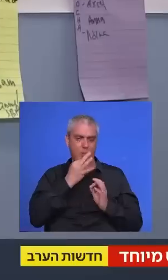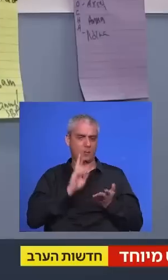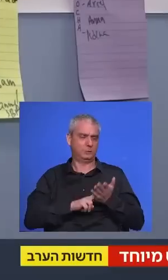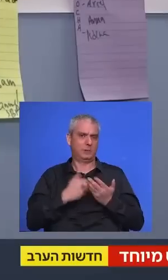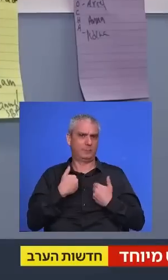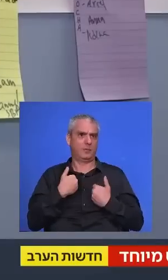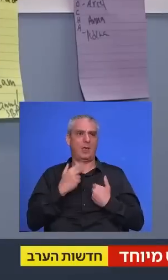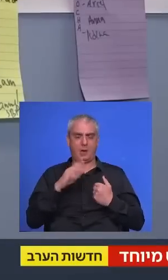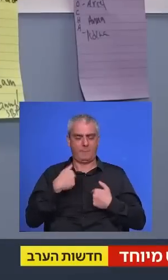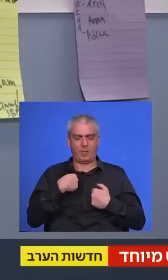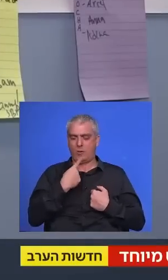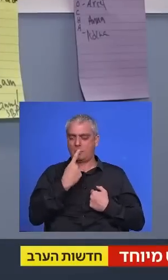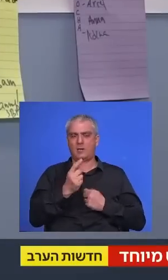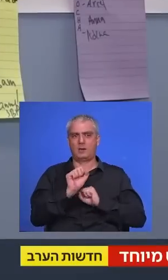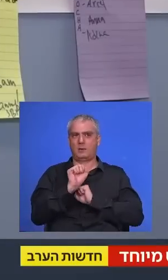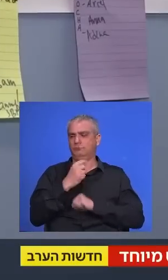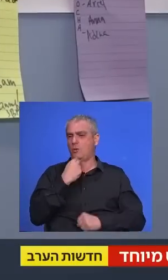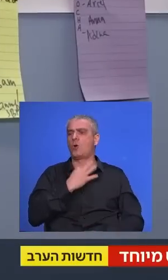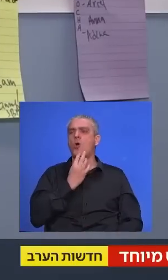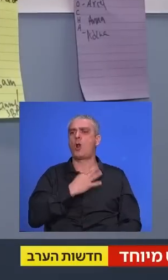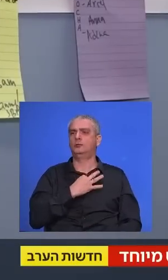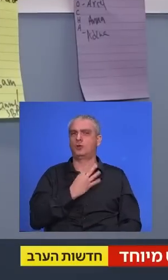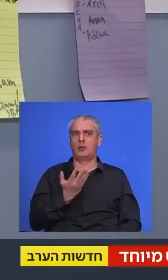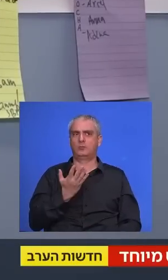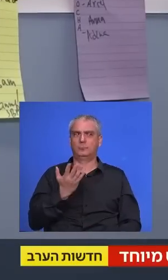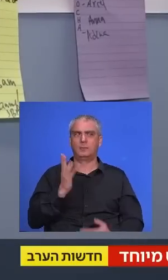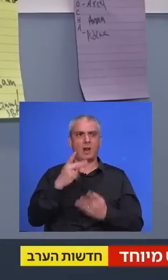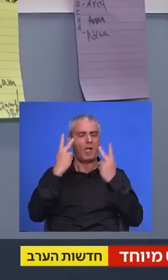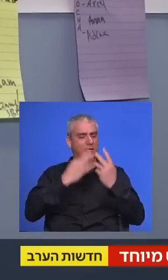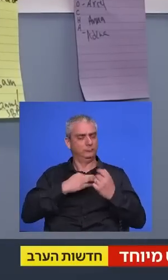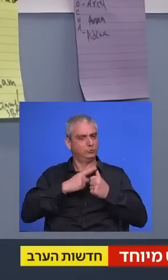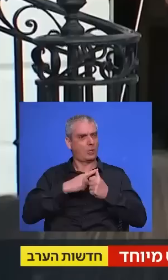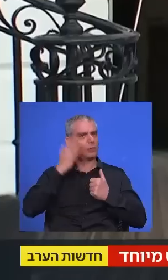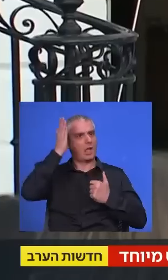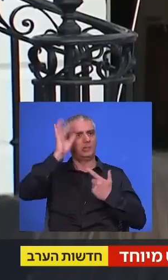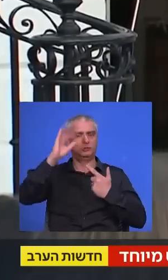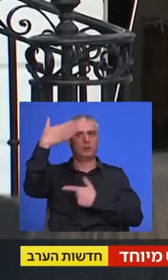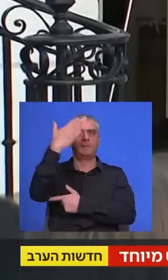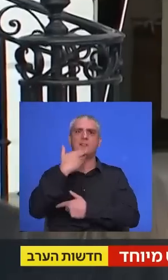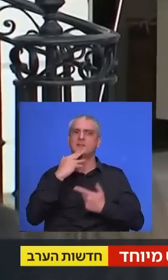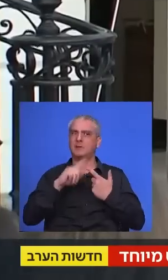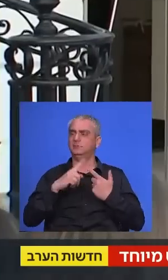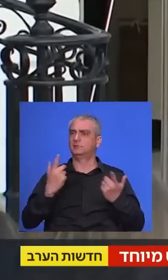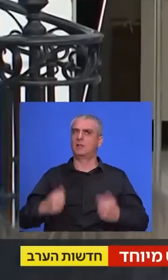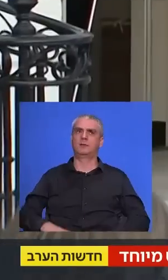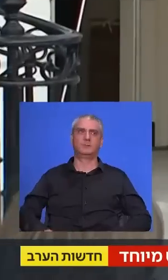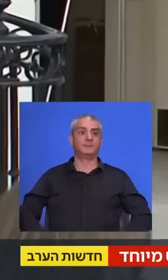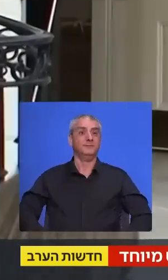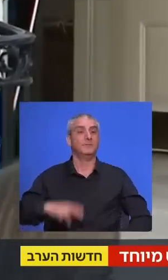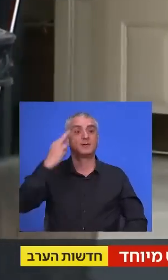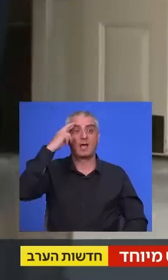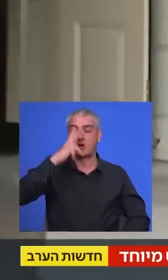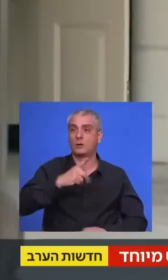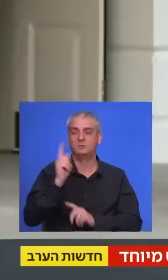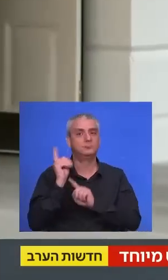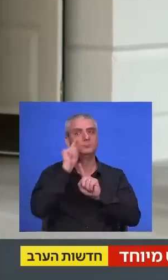שגם אנחנו נשמיע את הקול שלנו על גם הערכים שלנו, על החזון של מדינת ישראל. הרעיון הוא שהקולות יגיעו